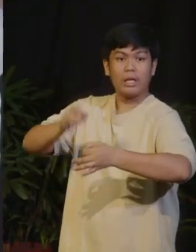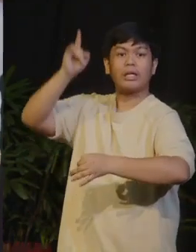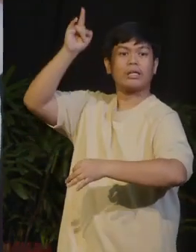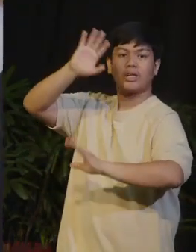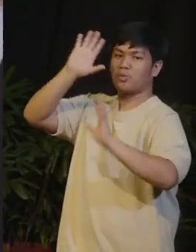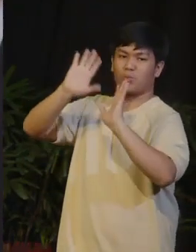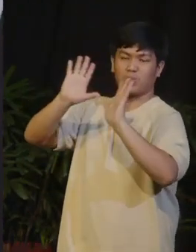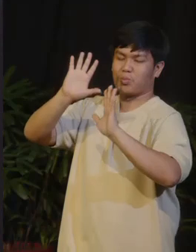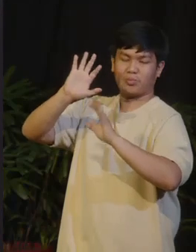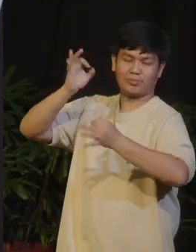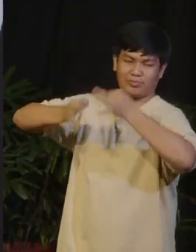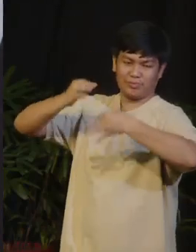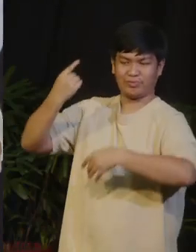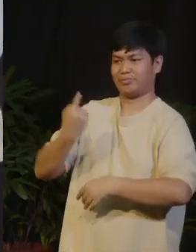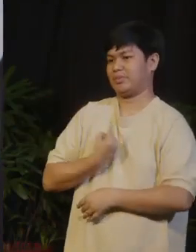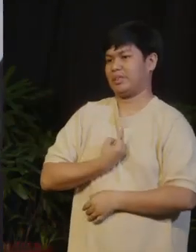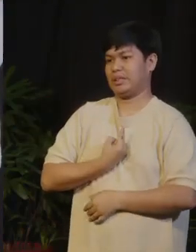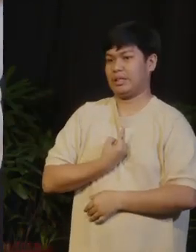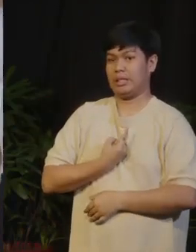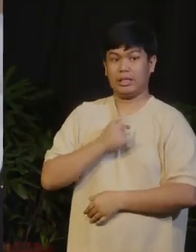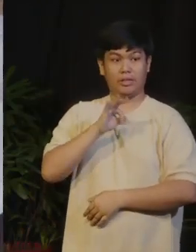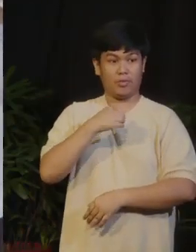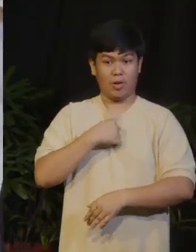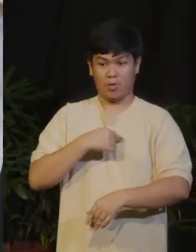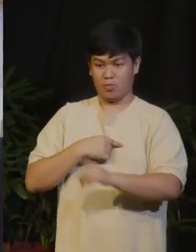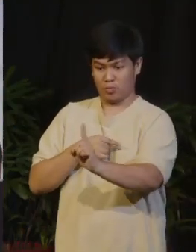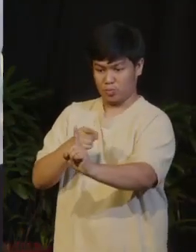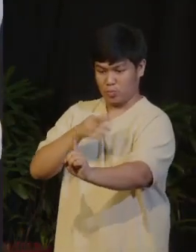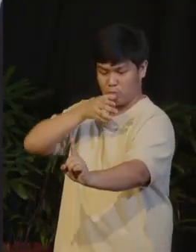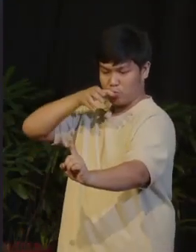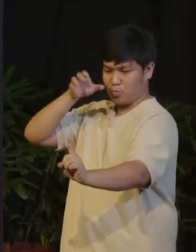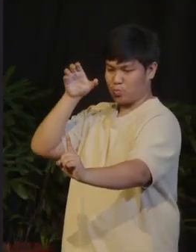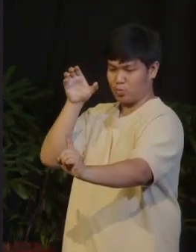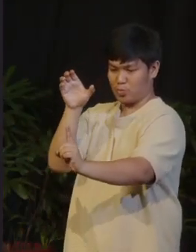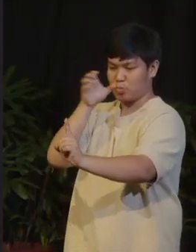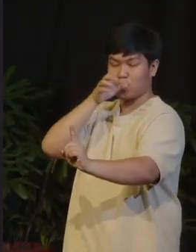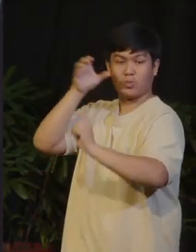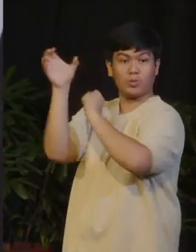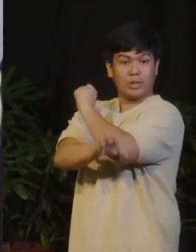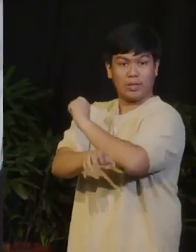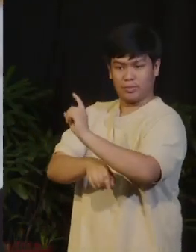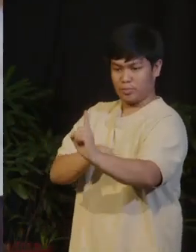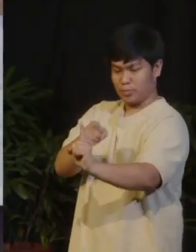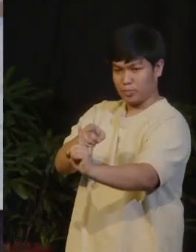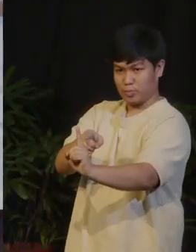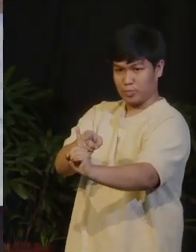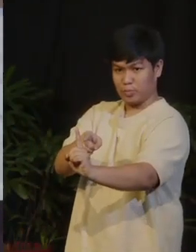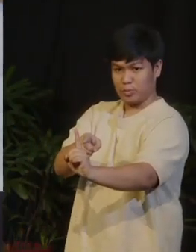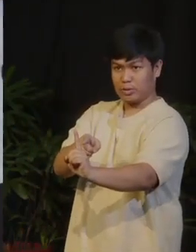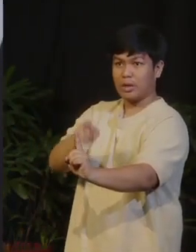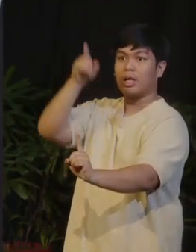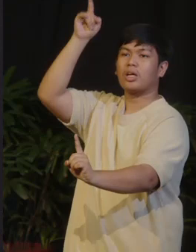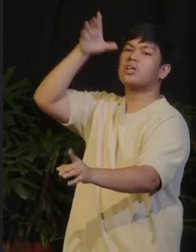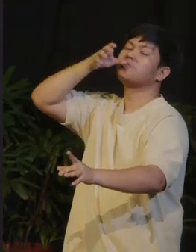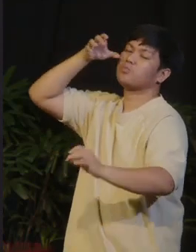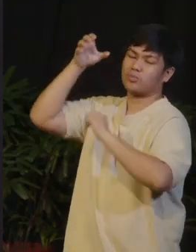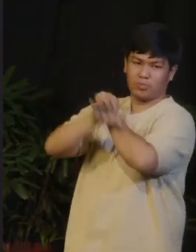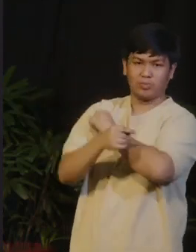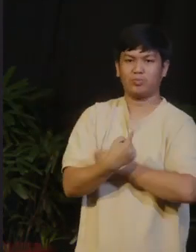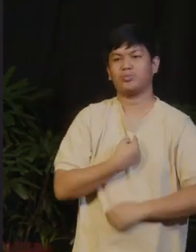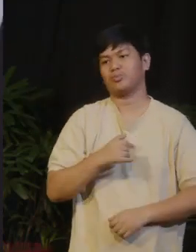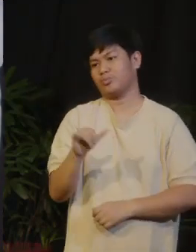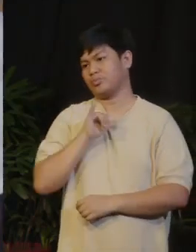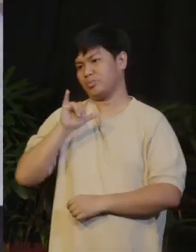condemned by God. So mabigat po ito, mga kapatid. Yung ating paghuhusga at paghahatol ng ating mga